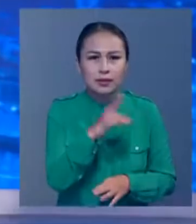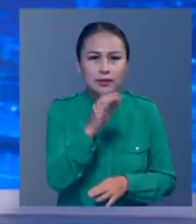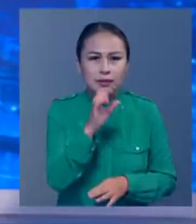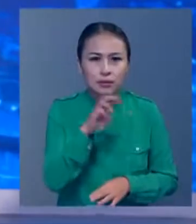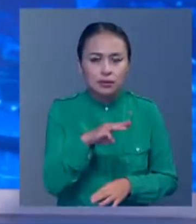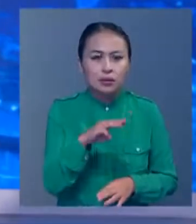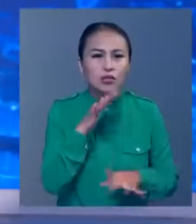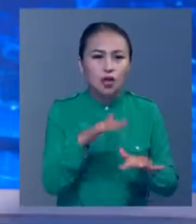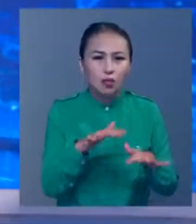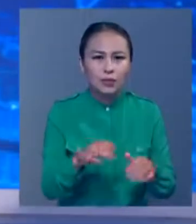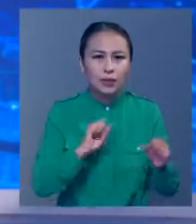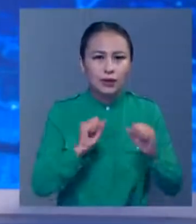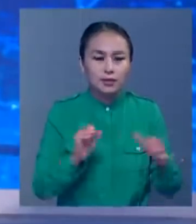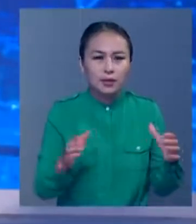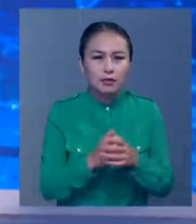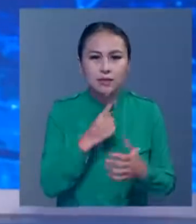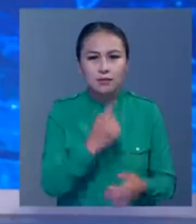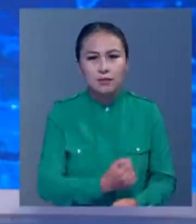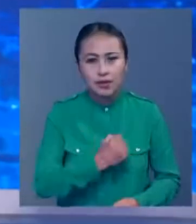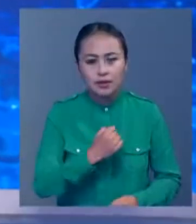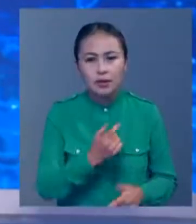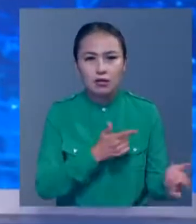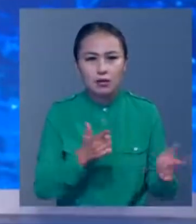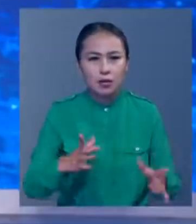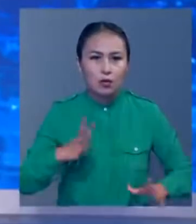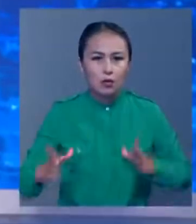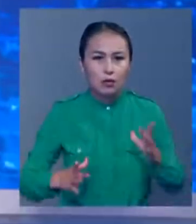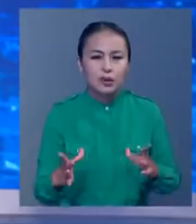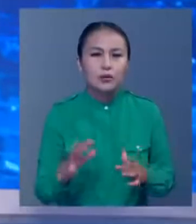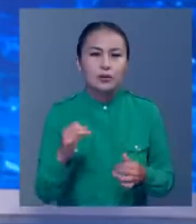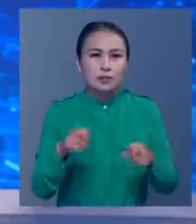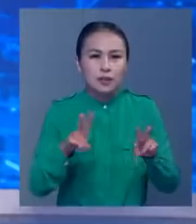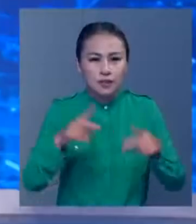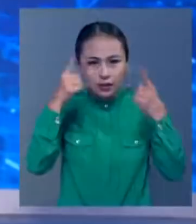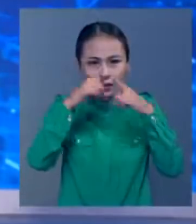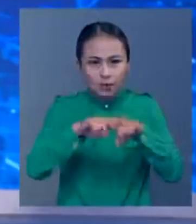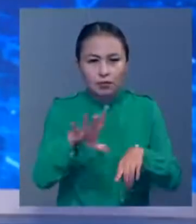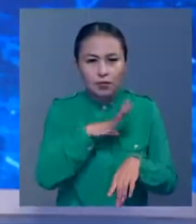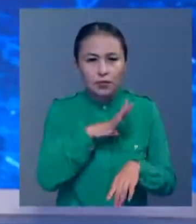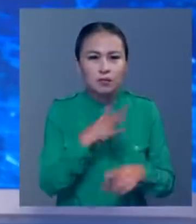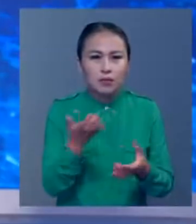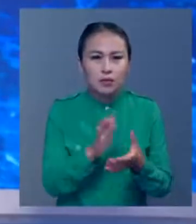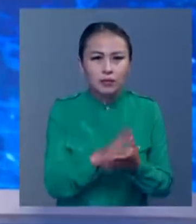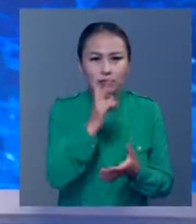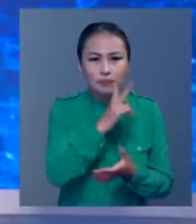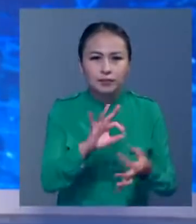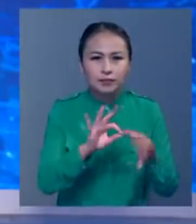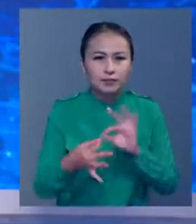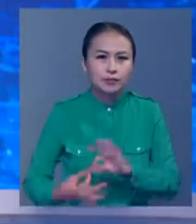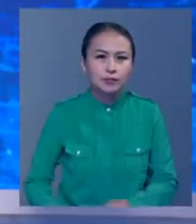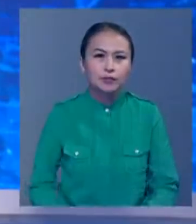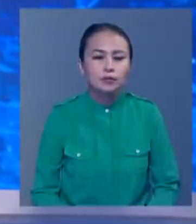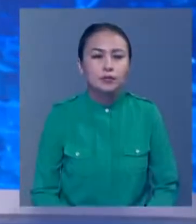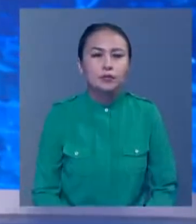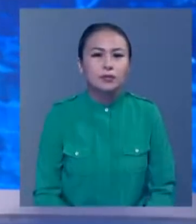Десанттық шабуылдау бригадасының сарбаздары алғашқы әскери дайындықтан өтіп, қару-жарақ және арнайы техникалармен жақынырақ танысты. Тілшіміз